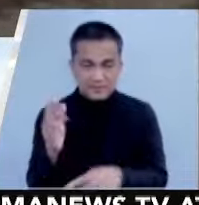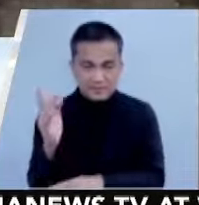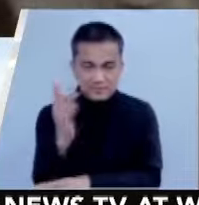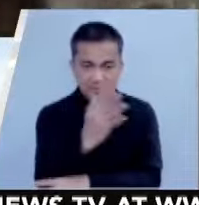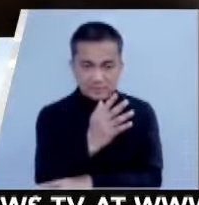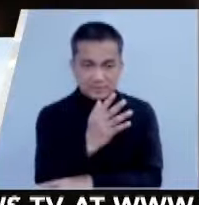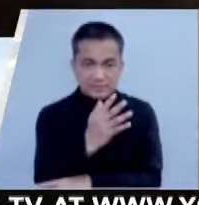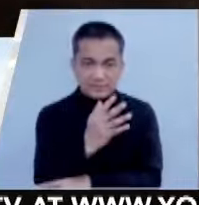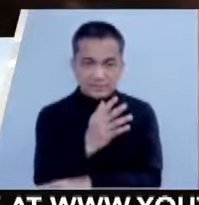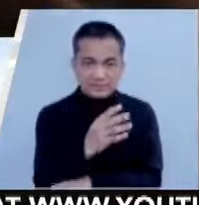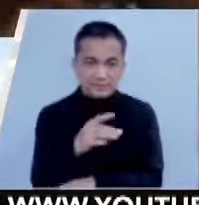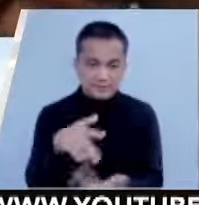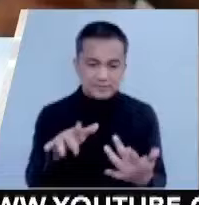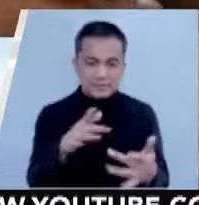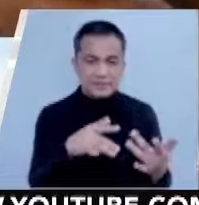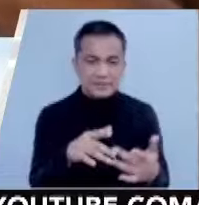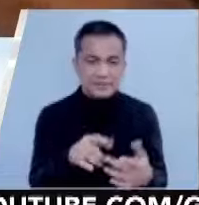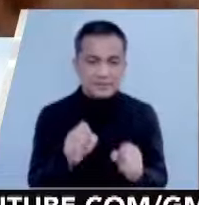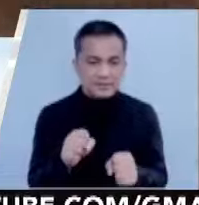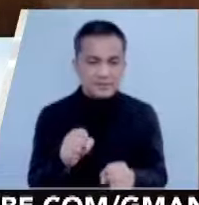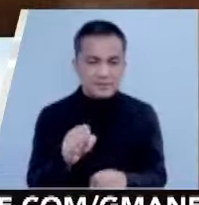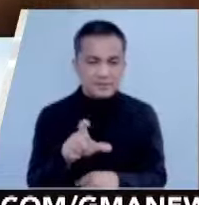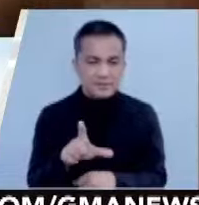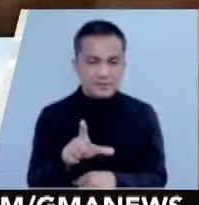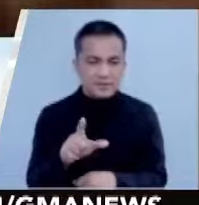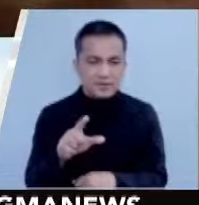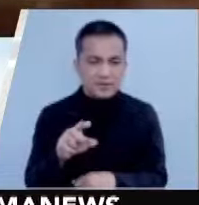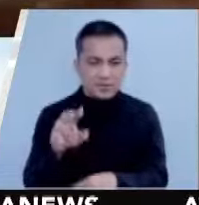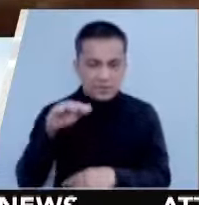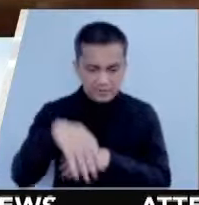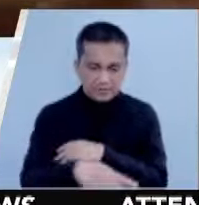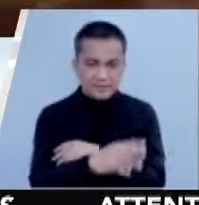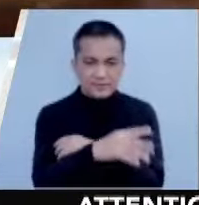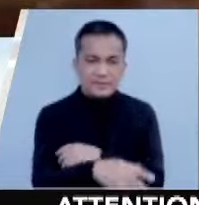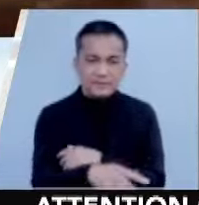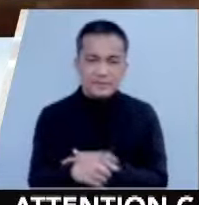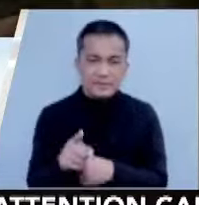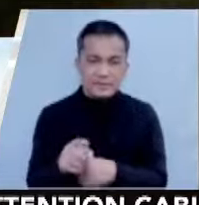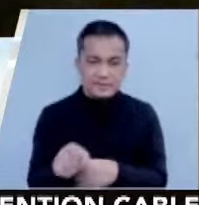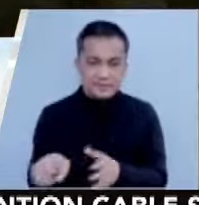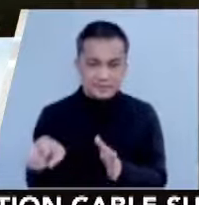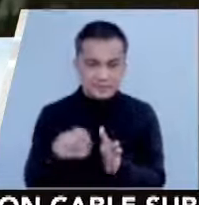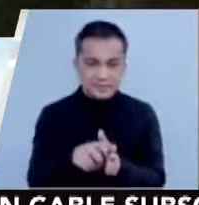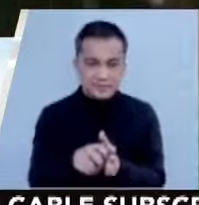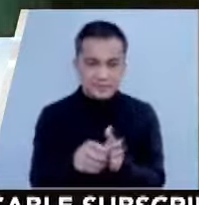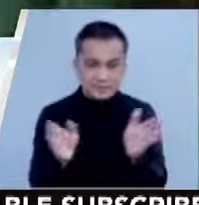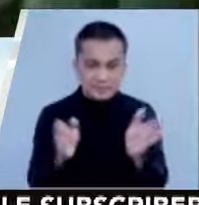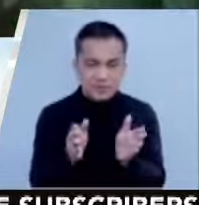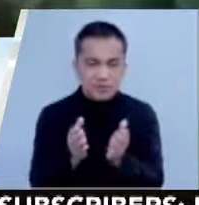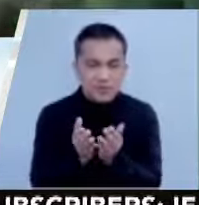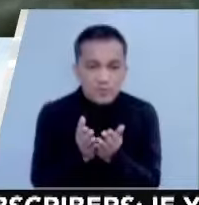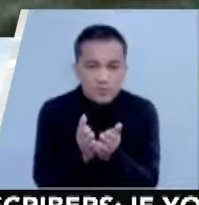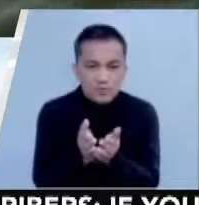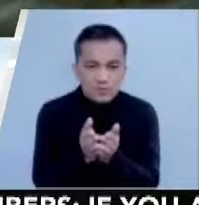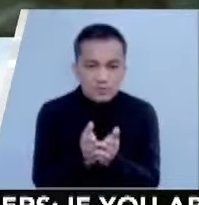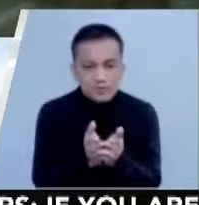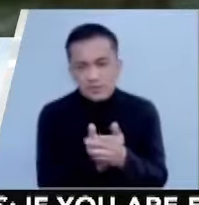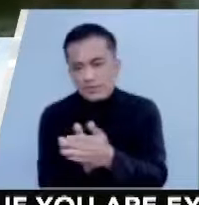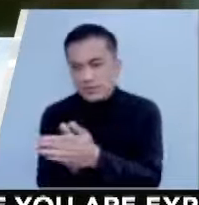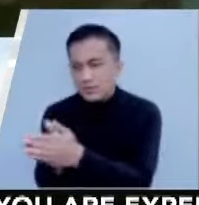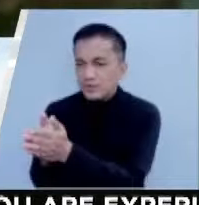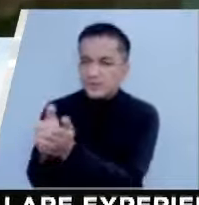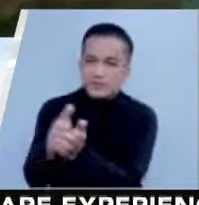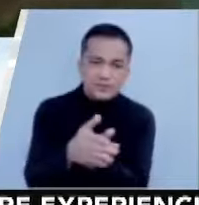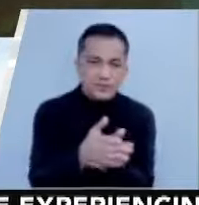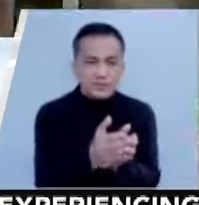Naran ang kanilang elfin waves sakay ng mini log shaped boats lilibot kayo sa pixie